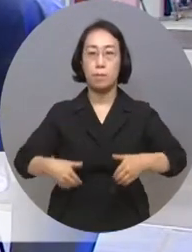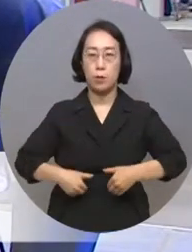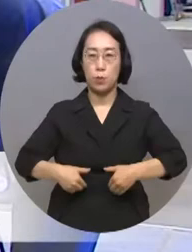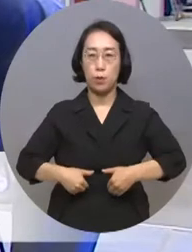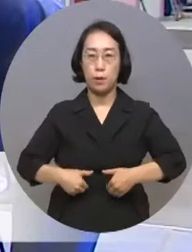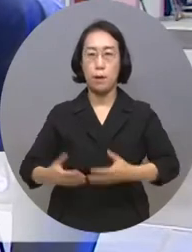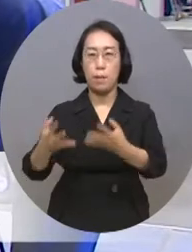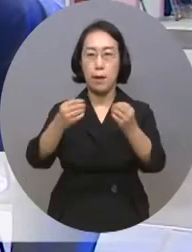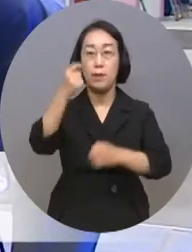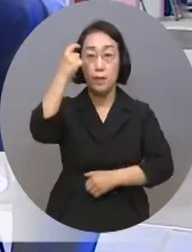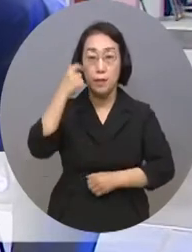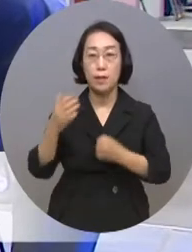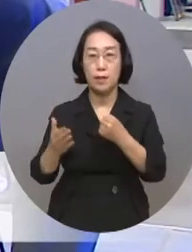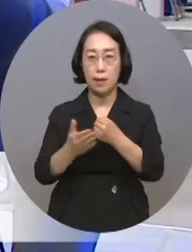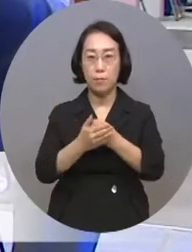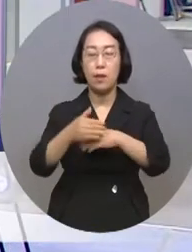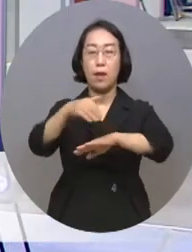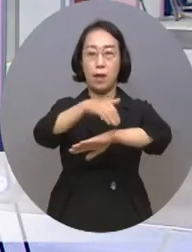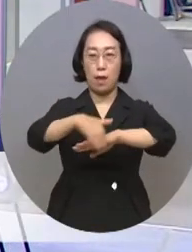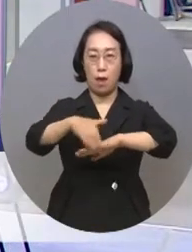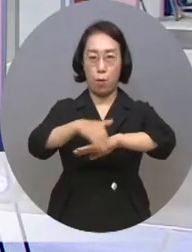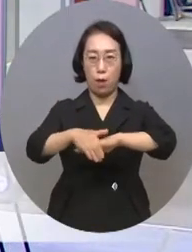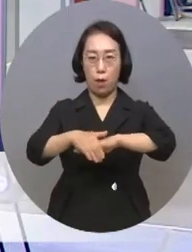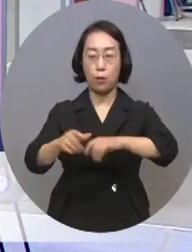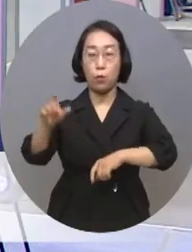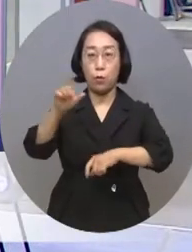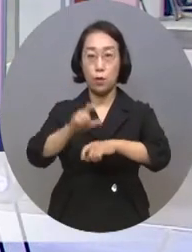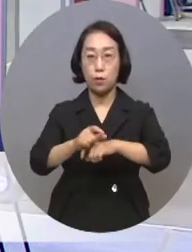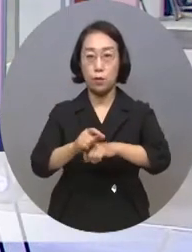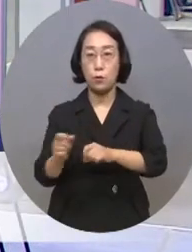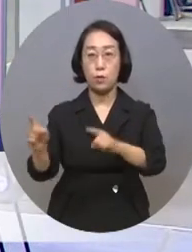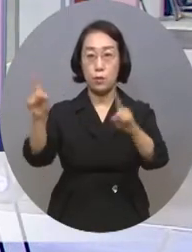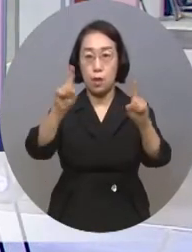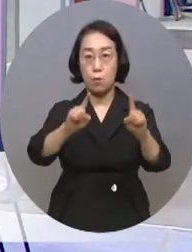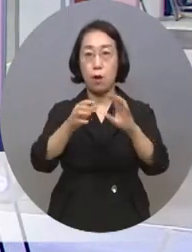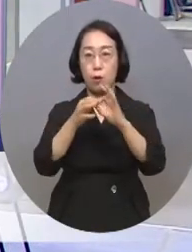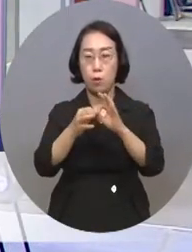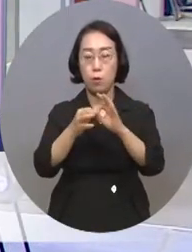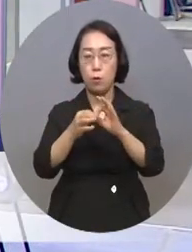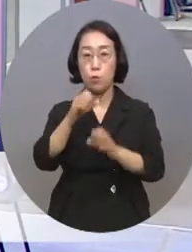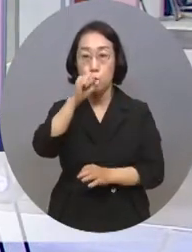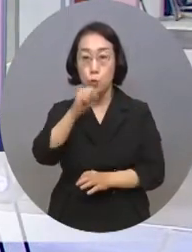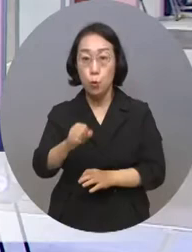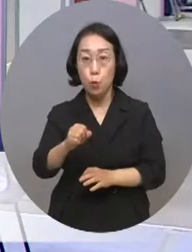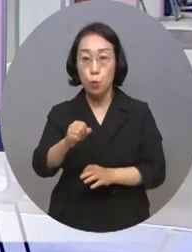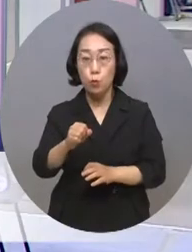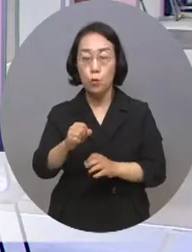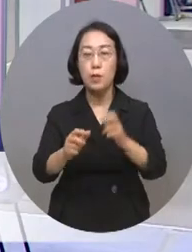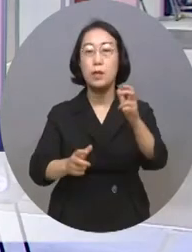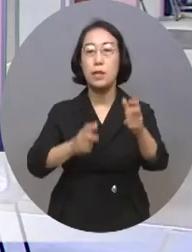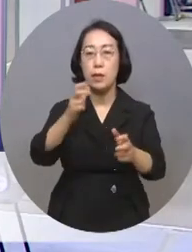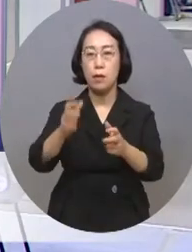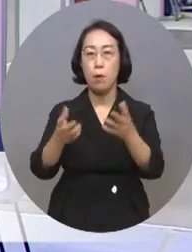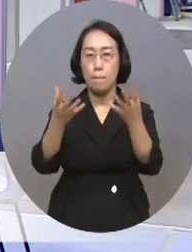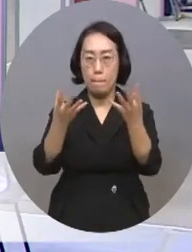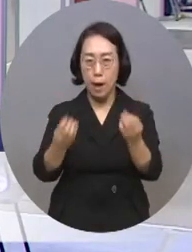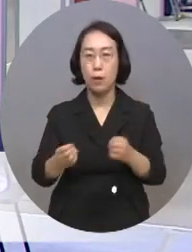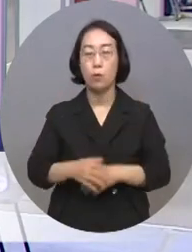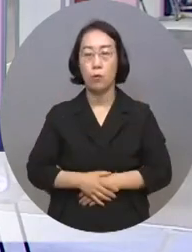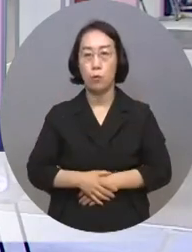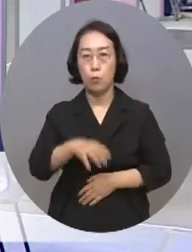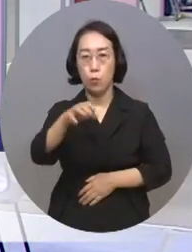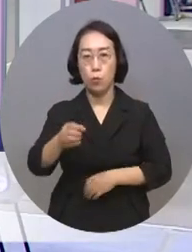많았기 때문에 행사를 먼저 계획하게 됐었고 요 떠나 제 얼 관련한 우수한 제조 기업들이 아주 많이 있습니다 이 기업들의 어